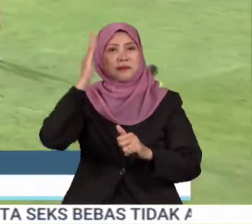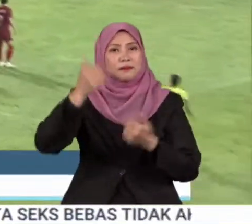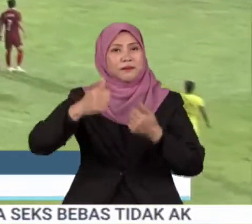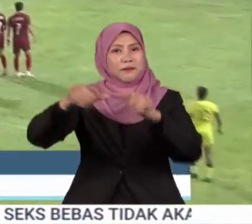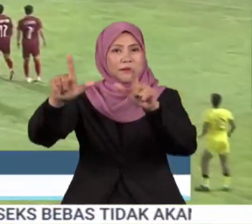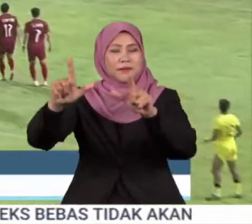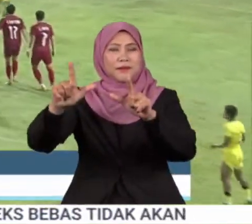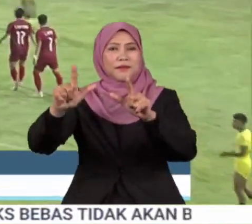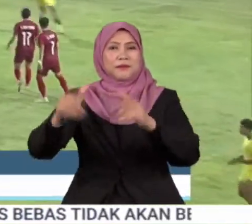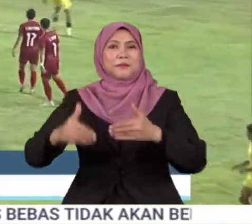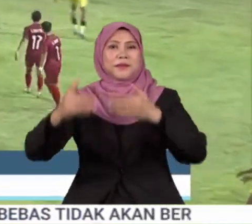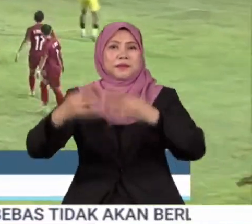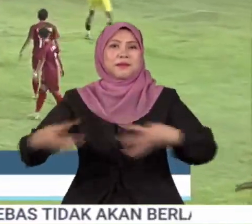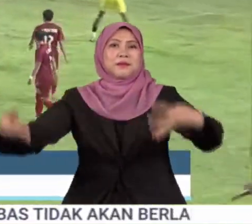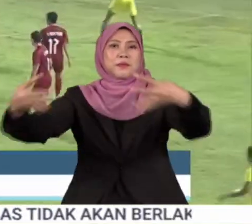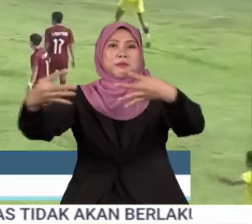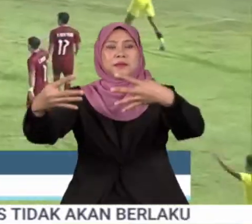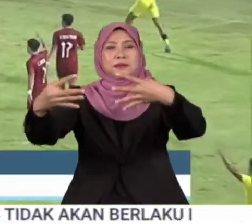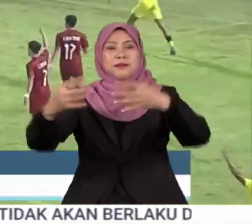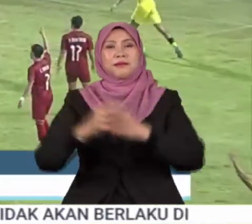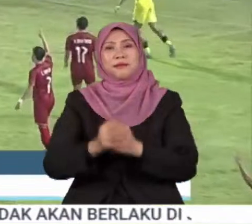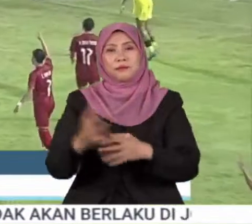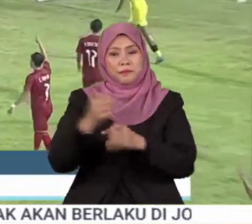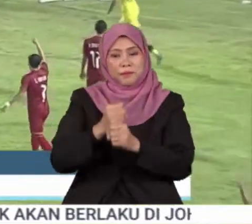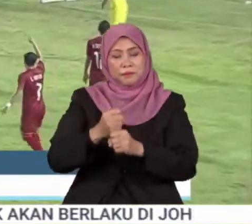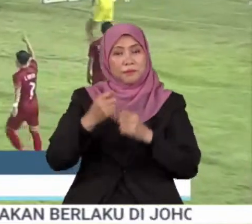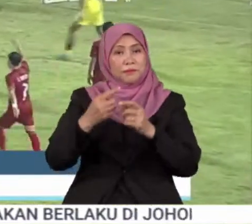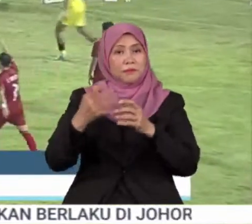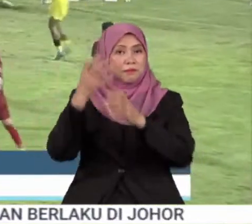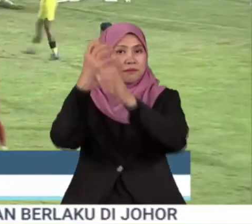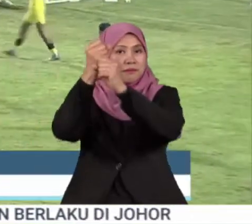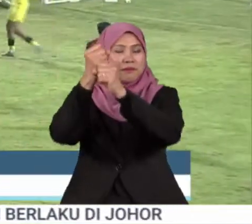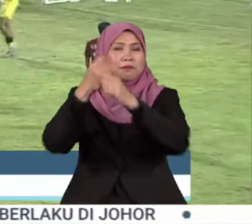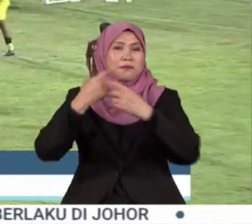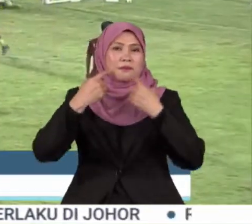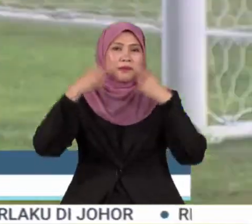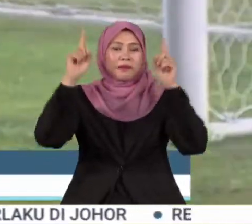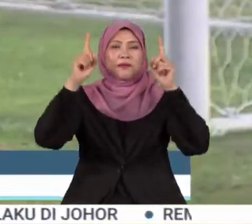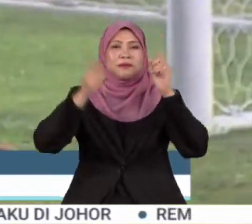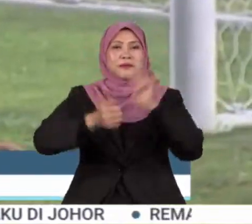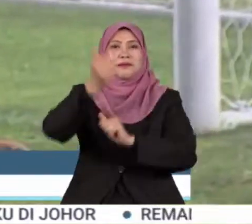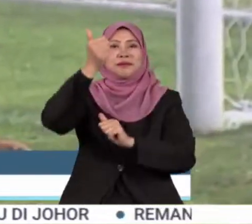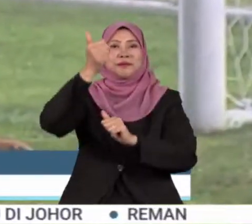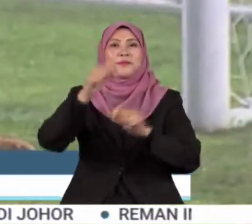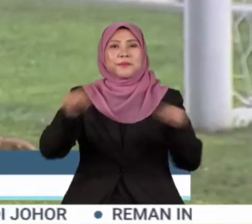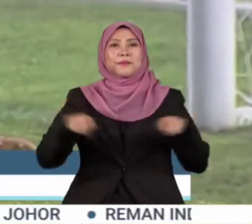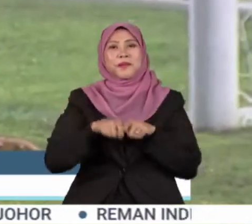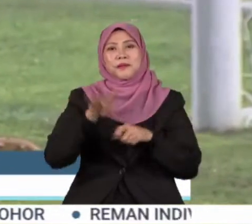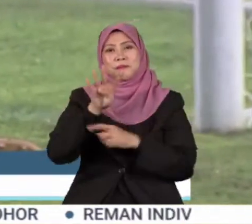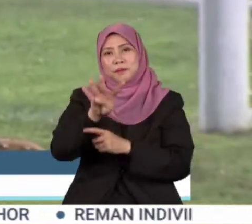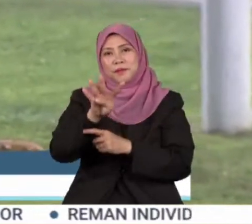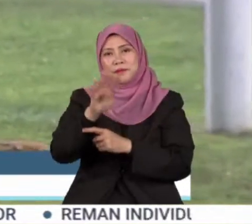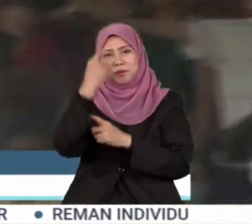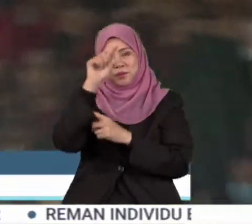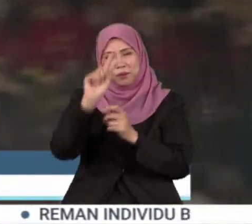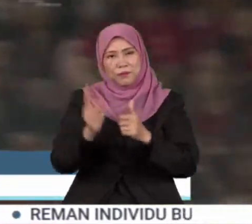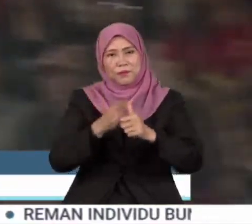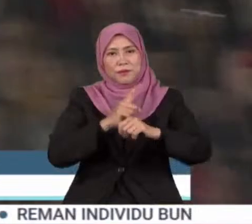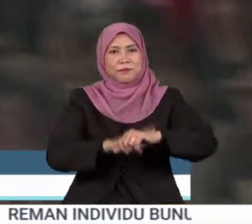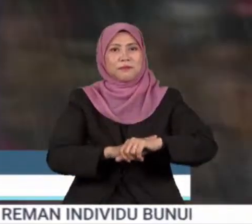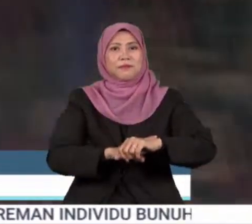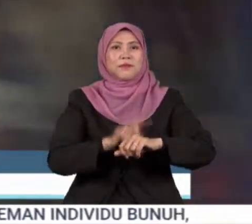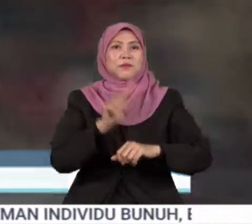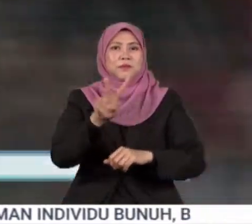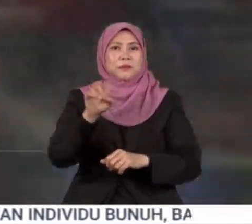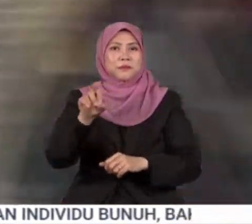ke peringkat separuh akhir. Pencapaian terbaik Malaysia dalam sejarah kejohanan adalah tempat keempat pada edisi sulung 2005.